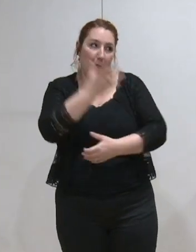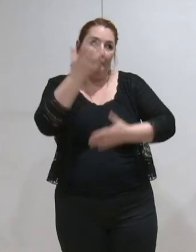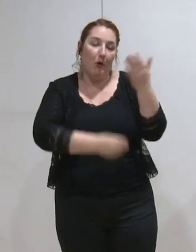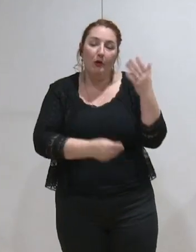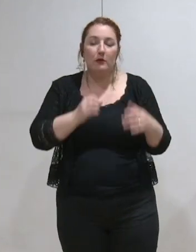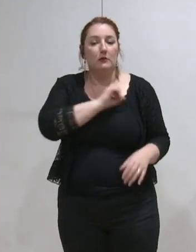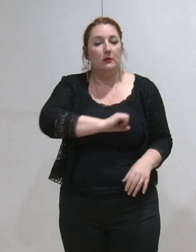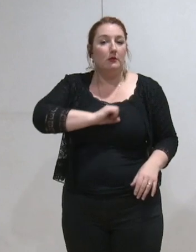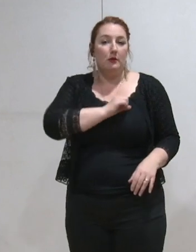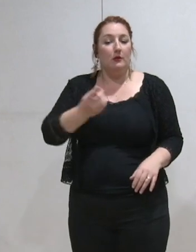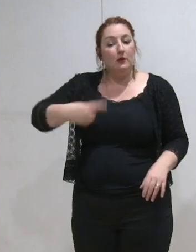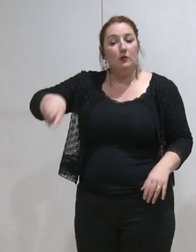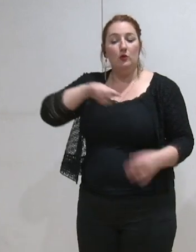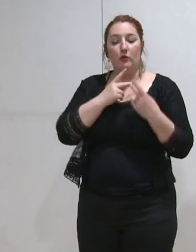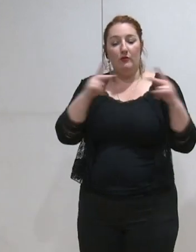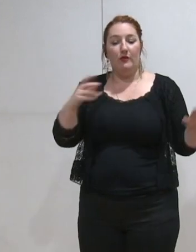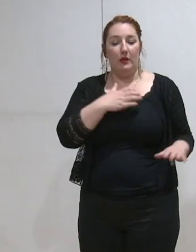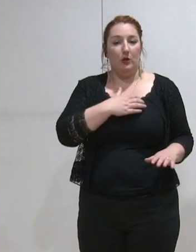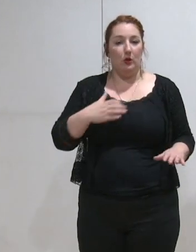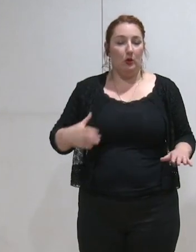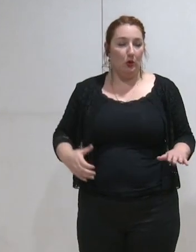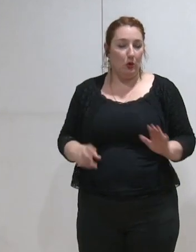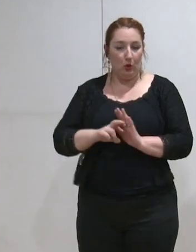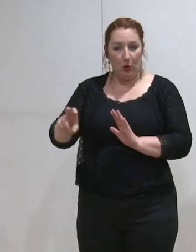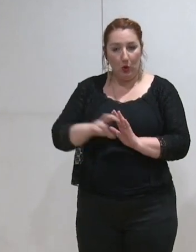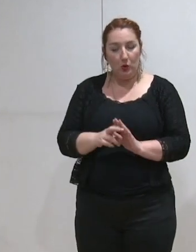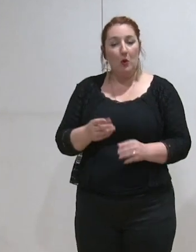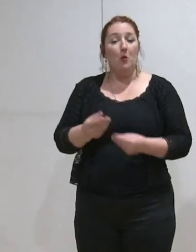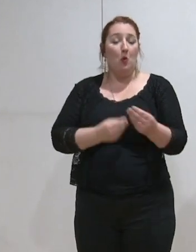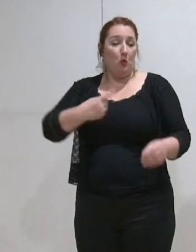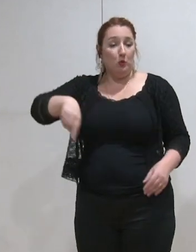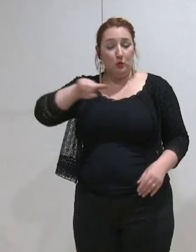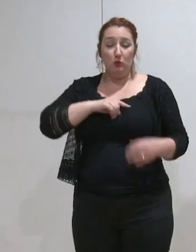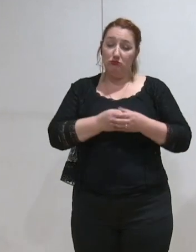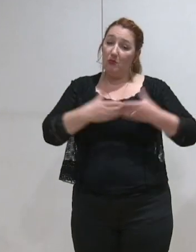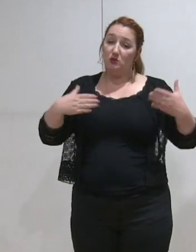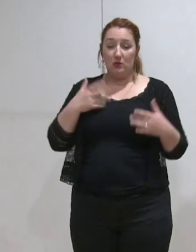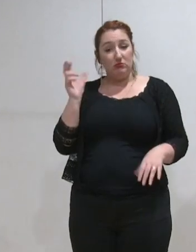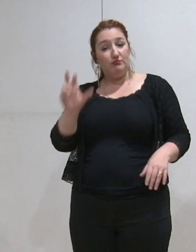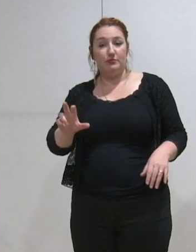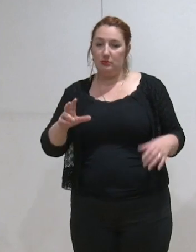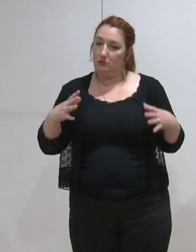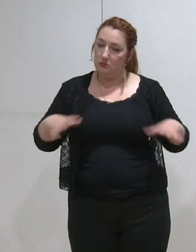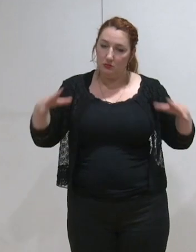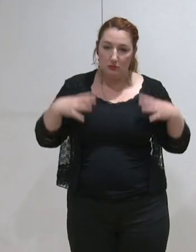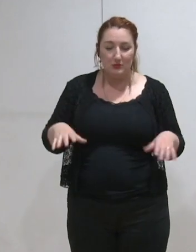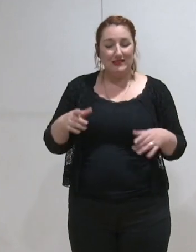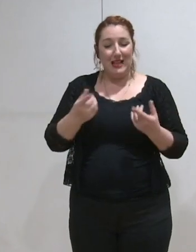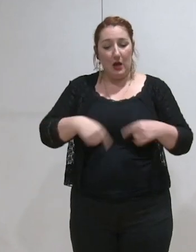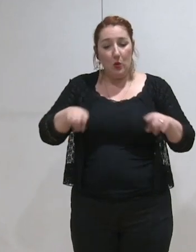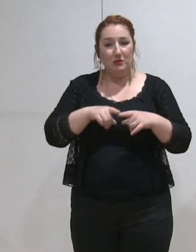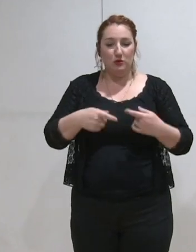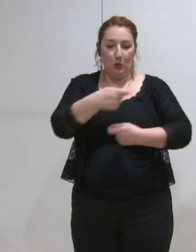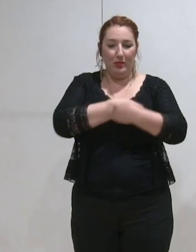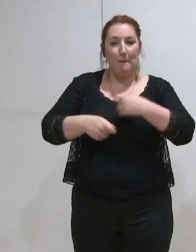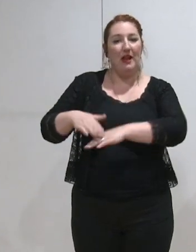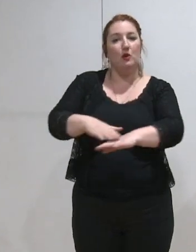tant que ville de Grenoble ni nous en tant que majorité qui avont attribuer le marché à Citéos mais la commission d'appel d'offre de la mairie et ça aussi c'est régi par la